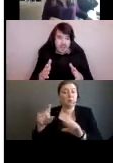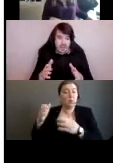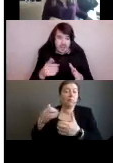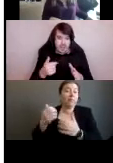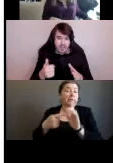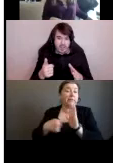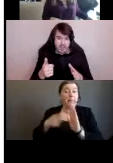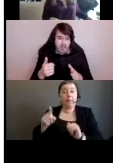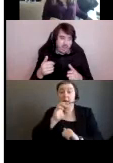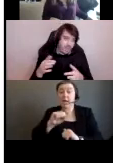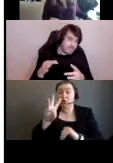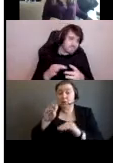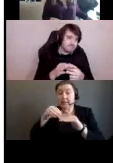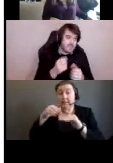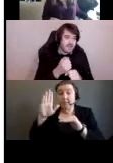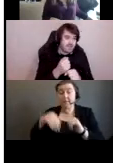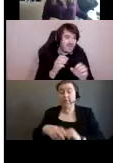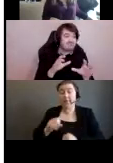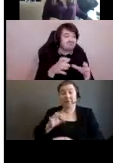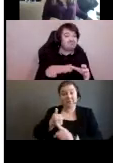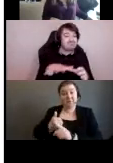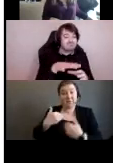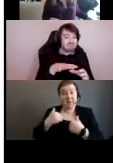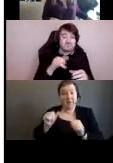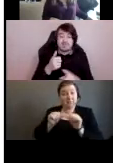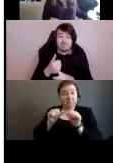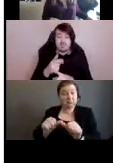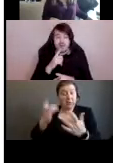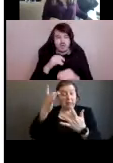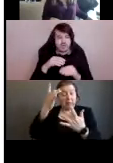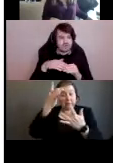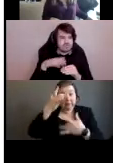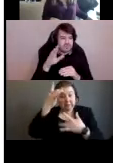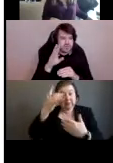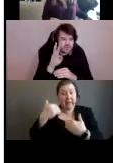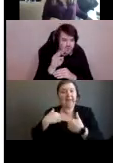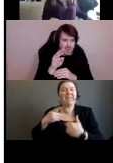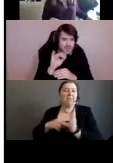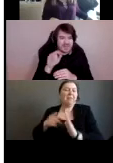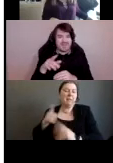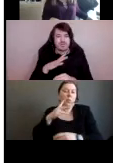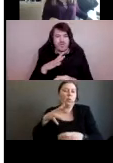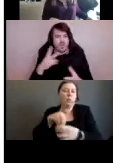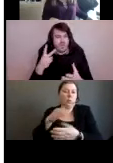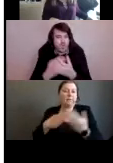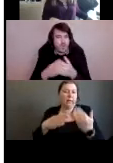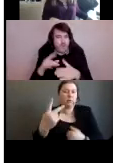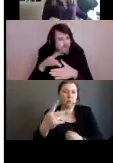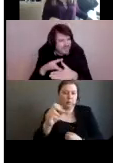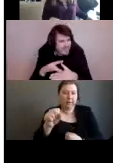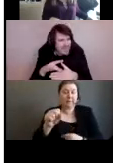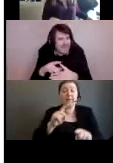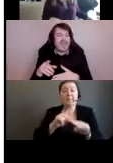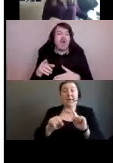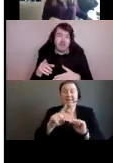cadre avec une des autres catégories, s'ils ont plus de 60, s'ils ont une comorbidité, alors ils sont inclus dans la